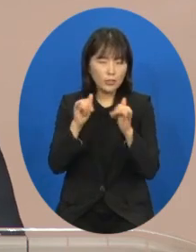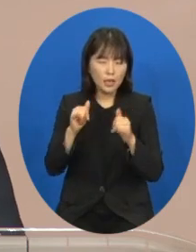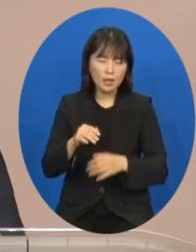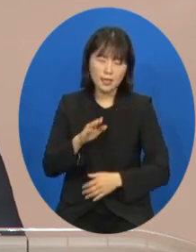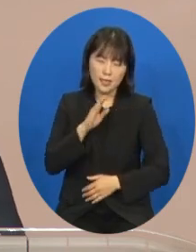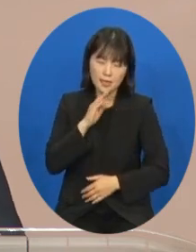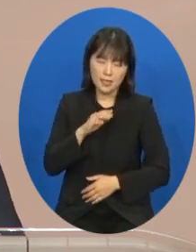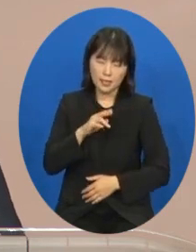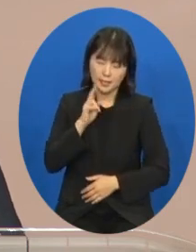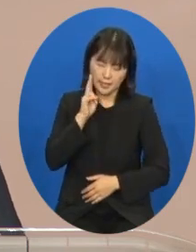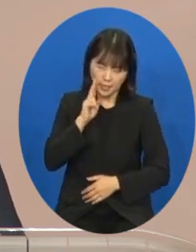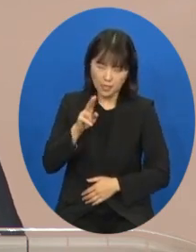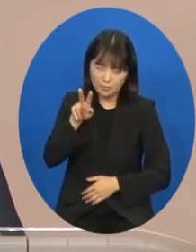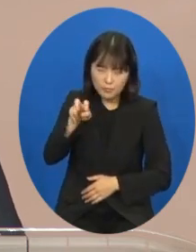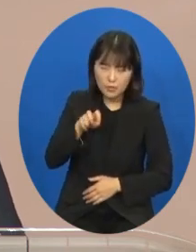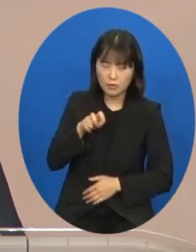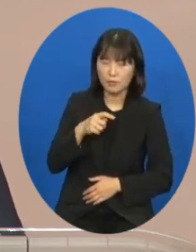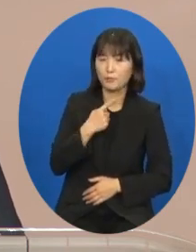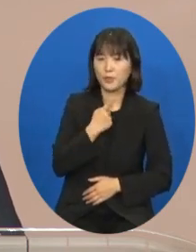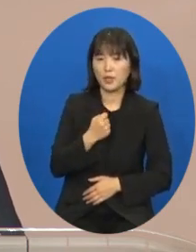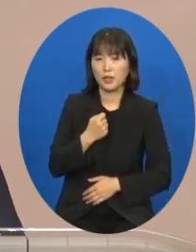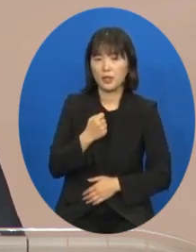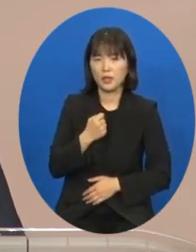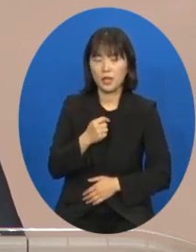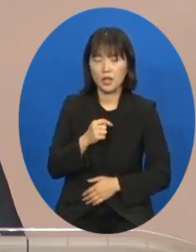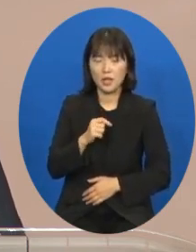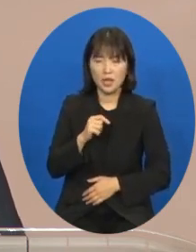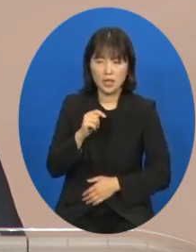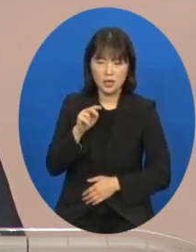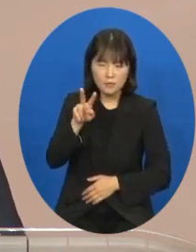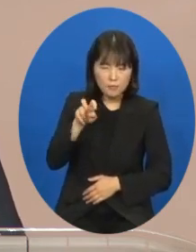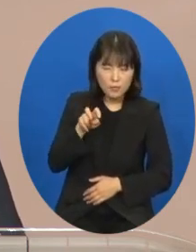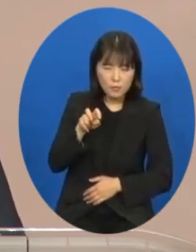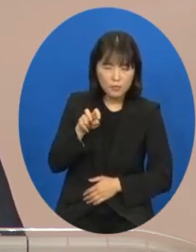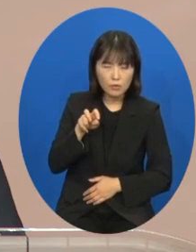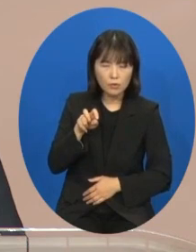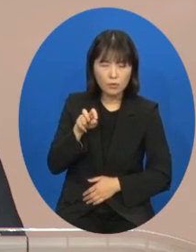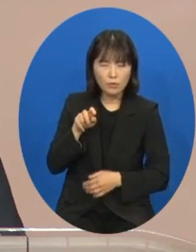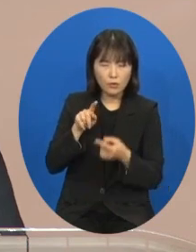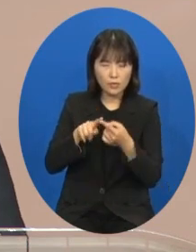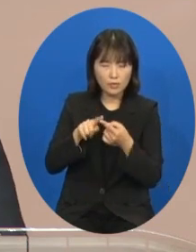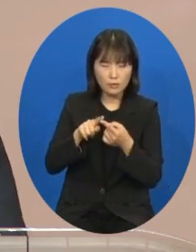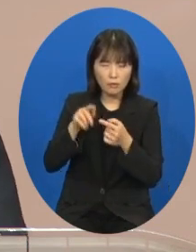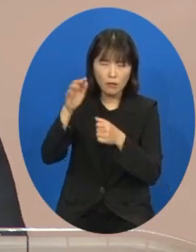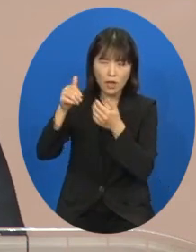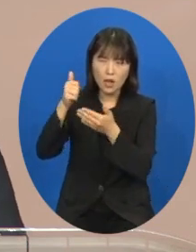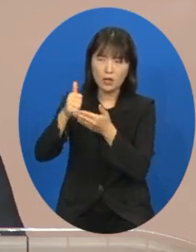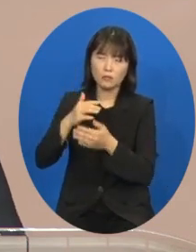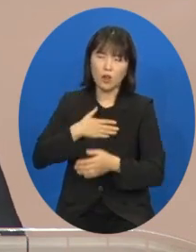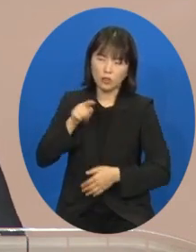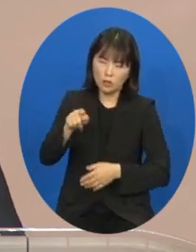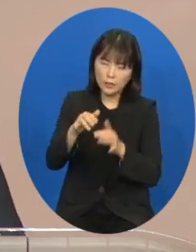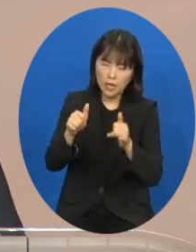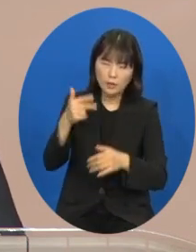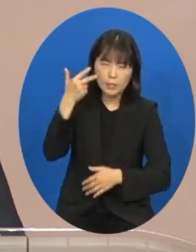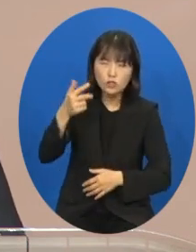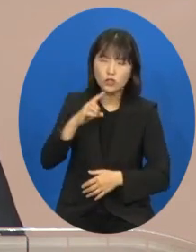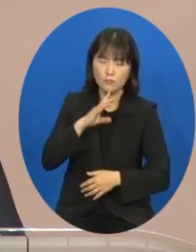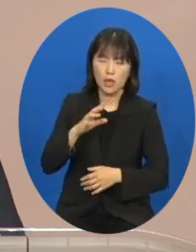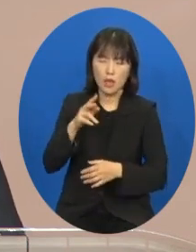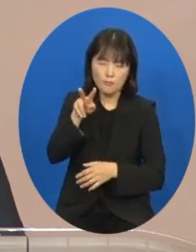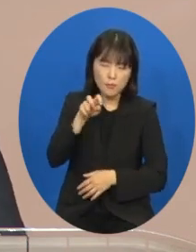지독히 미워했던 적이 있었습니다. 제가 얼마나 미워했는지, 하나님 저 딱 일주일만